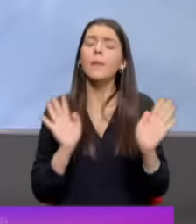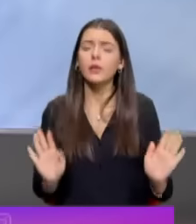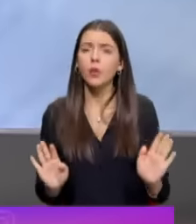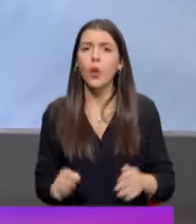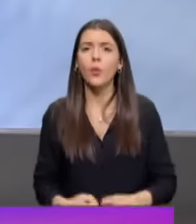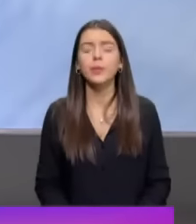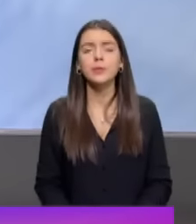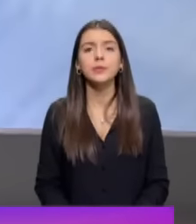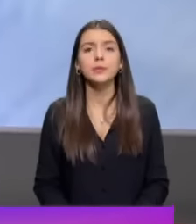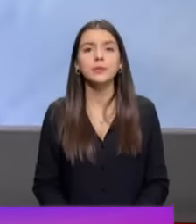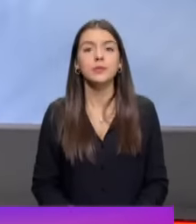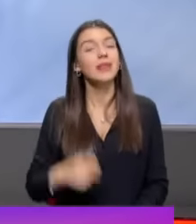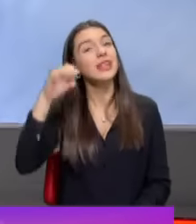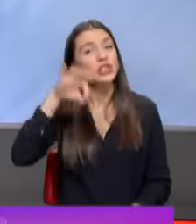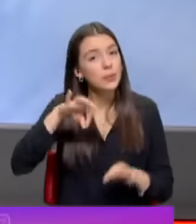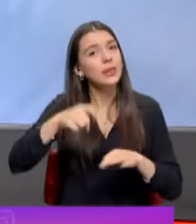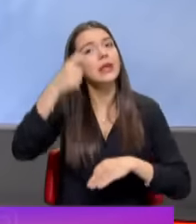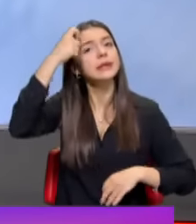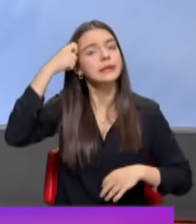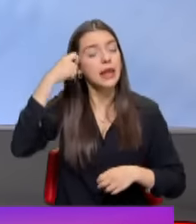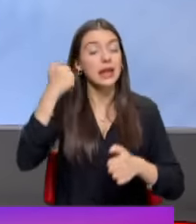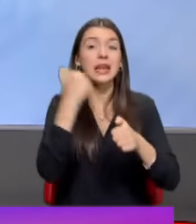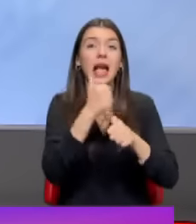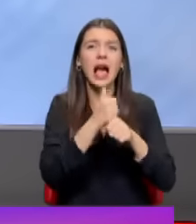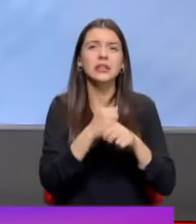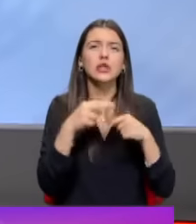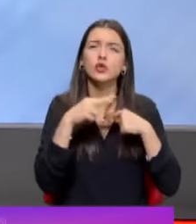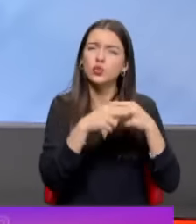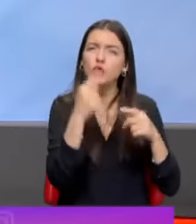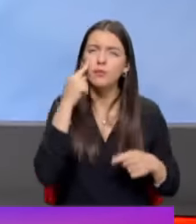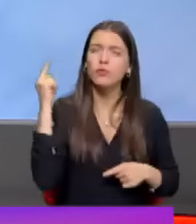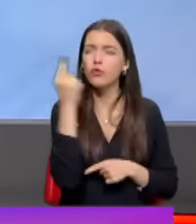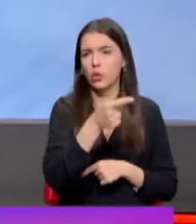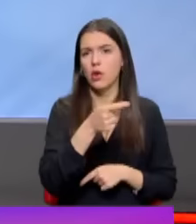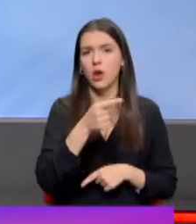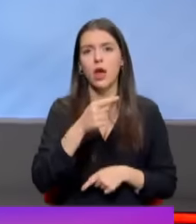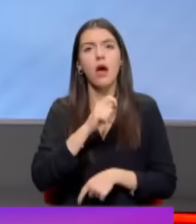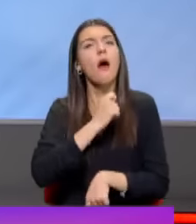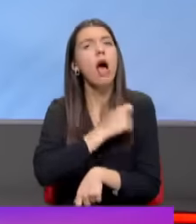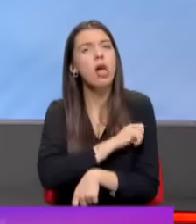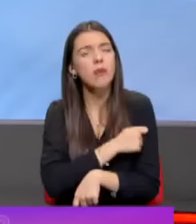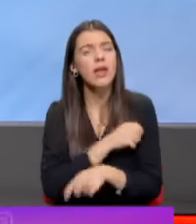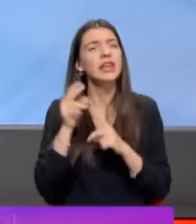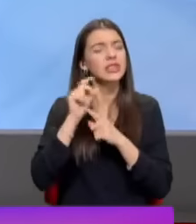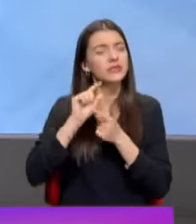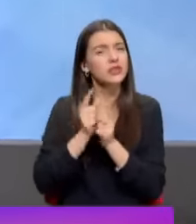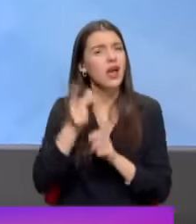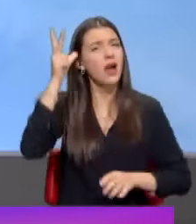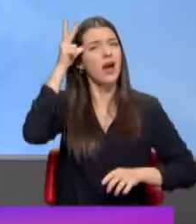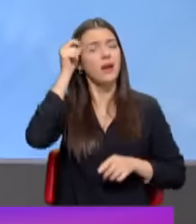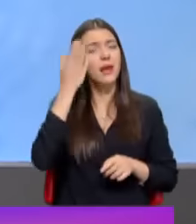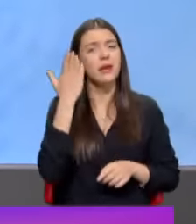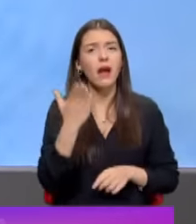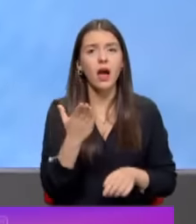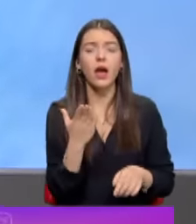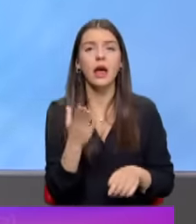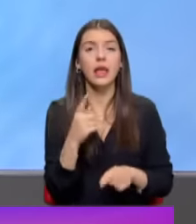Şimdi İsrail'deki Gazze zulmüne yönelik Almanya'dan, İsviçre'den, Amerika Birleşik